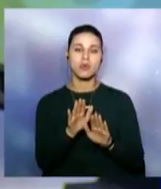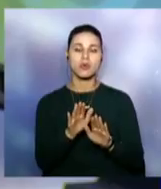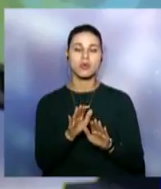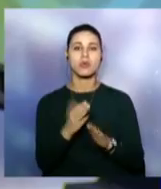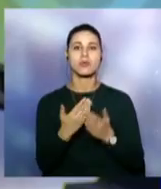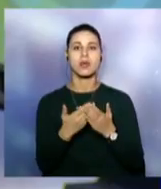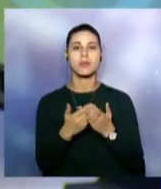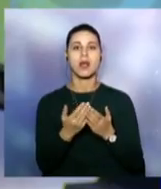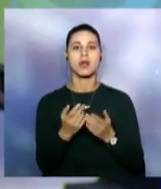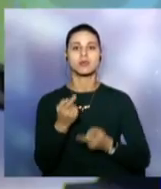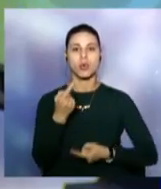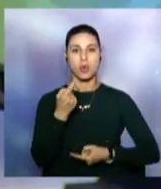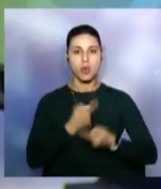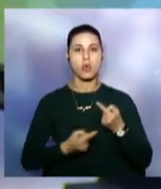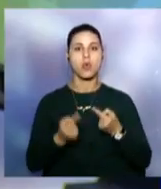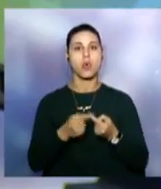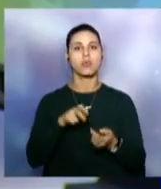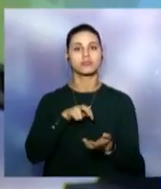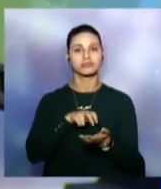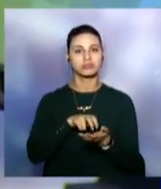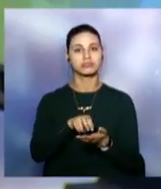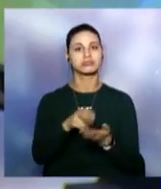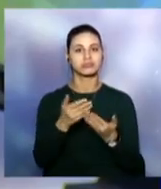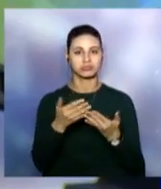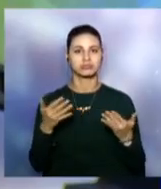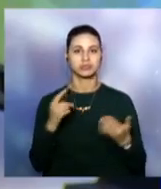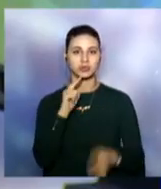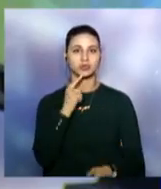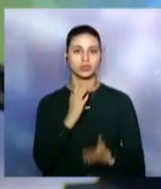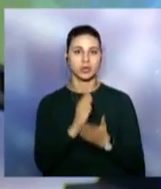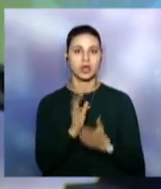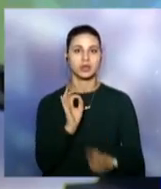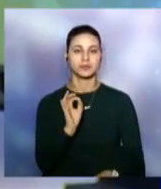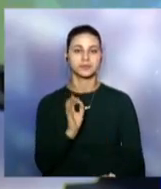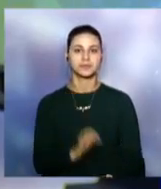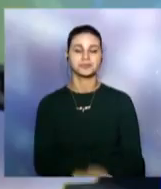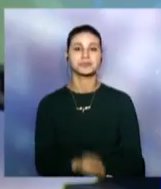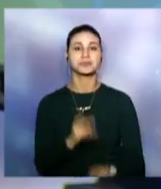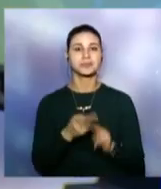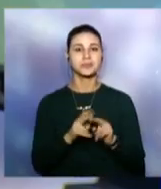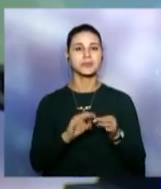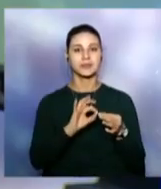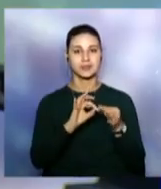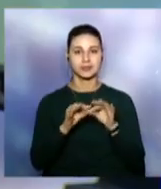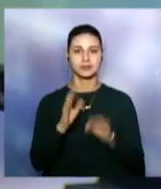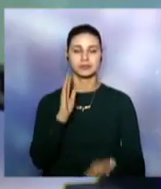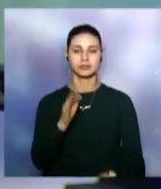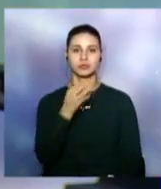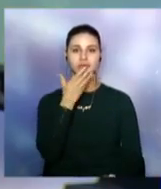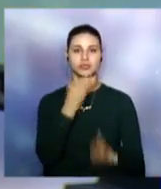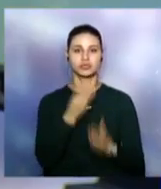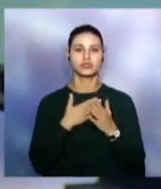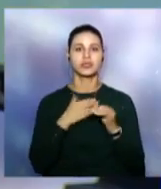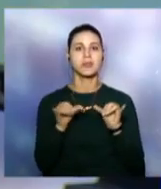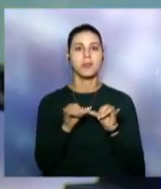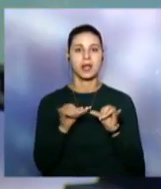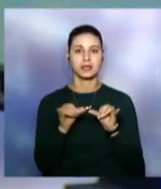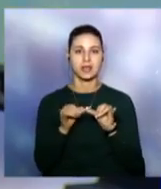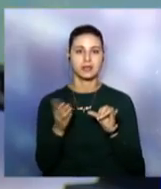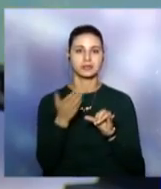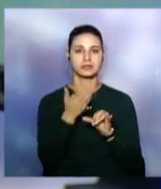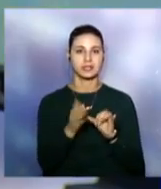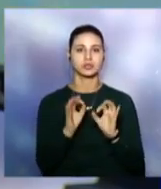დაჭირდება ჩვეულ რიტმს დაუბრუნდეს და ასე შემდეგ. ამ დეტალებზე დეტალურ უფრო დაწვრილებით ჩვენ ვისაუბრებთ ჩვენს მაგიტასთან, როდესაც